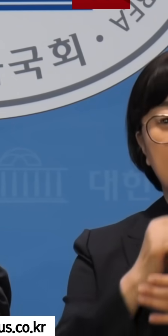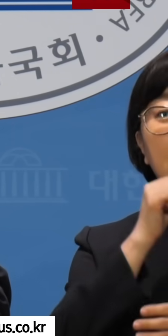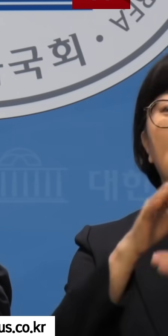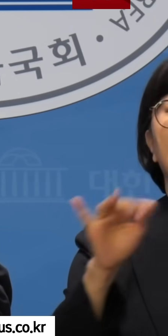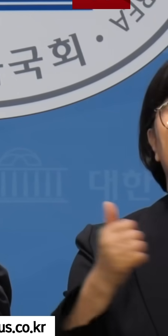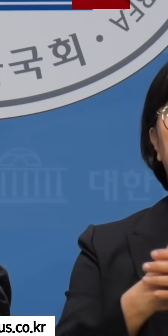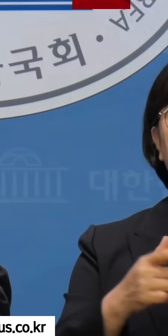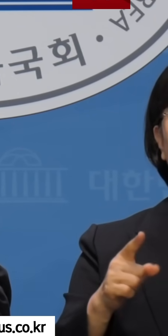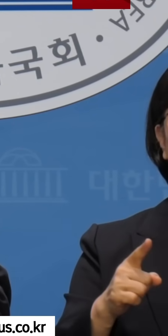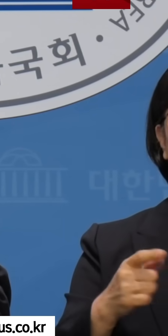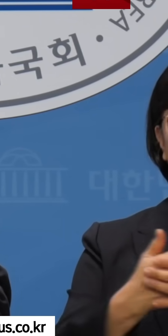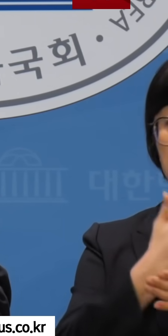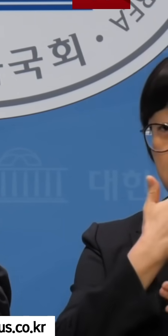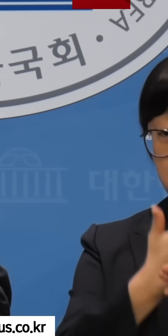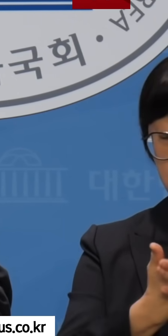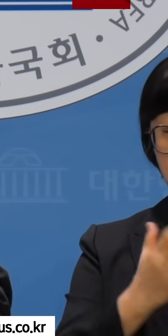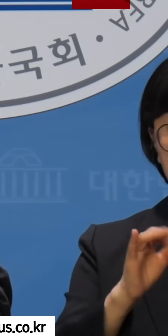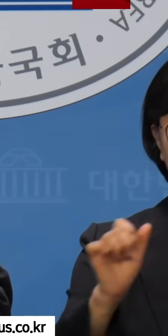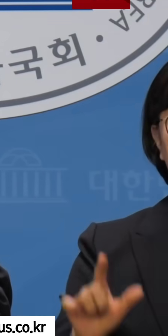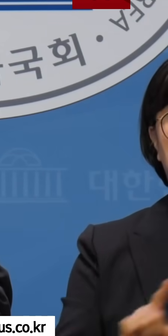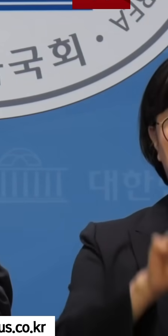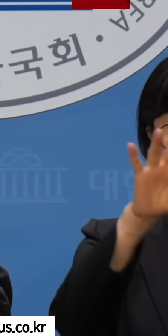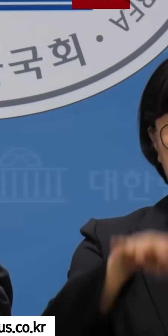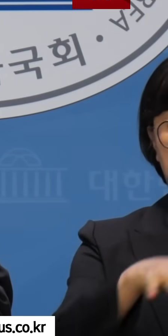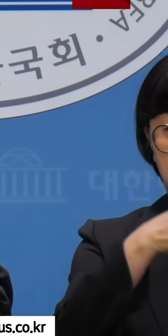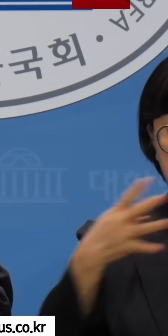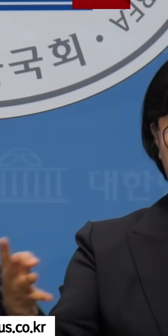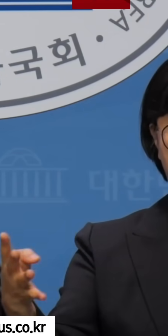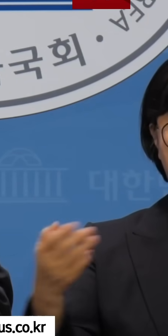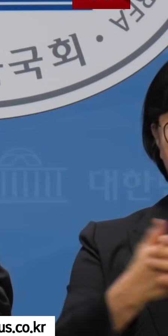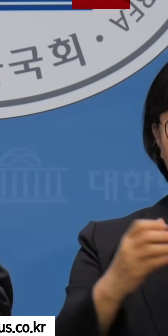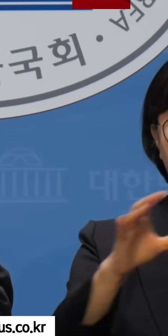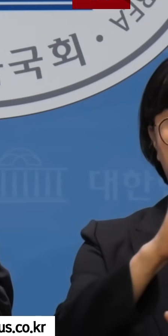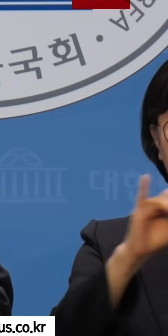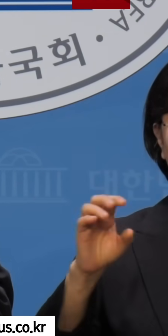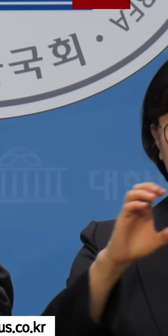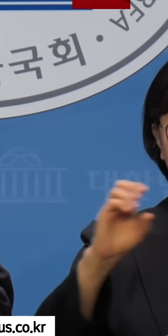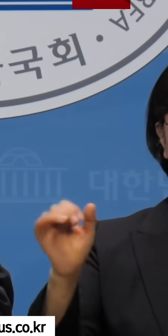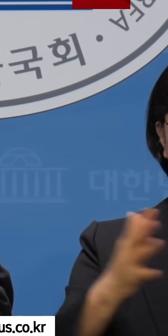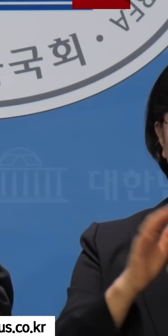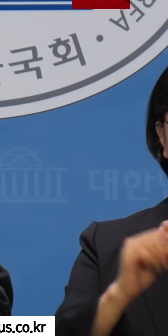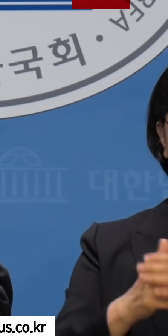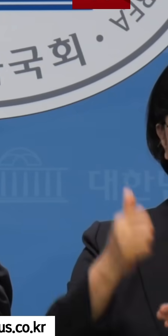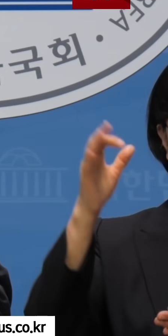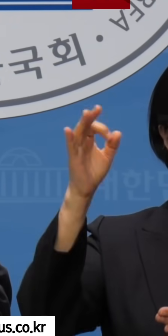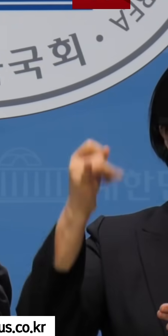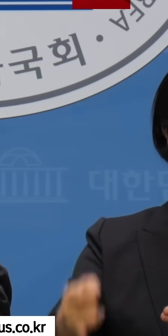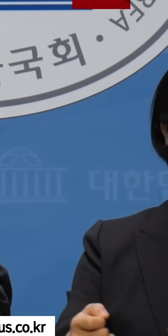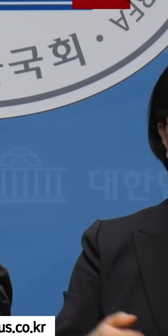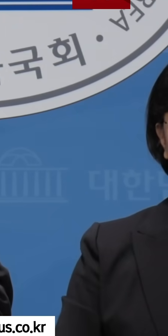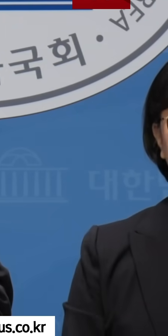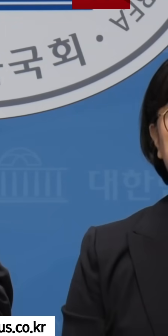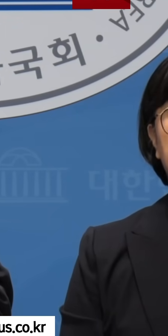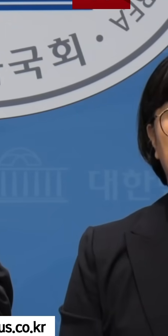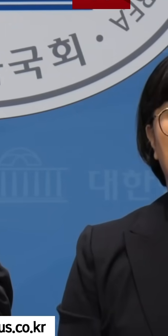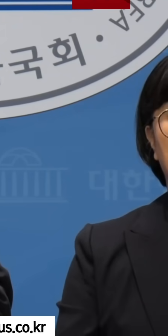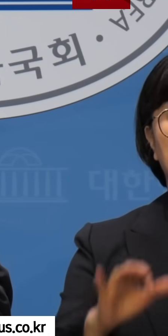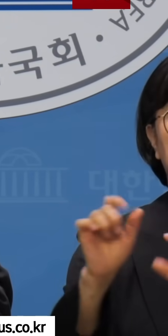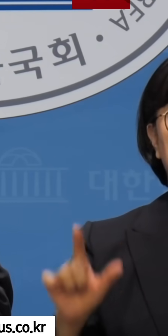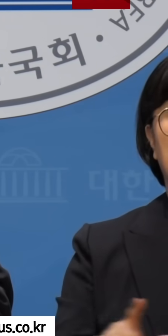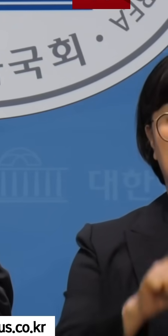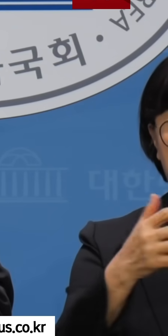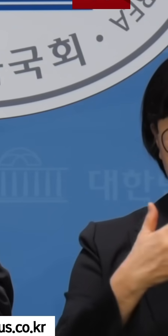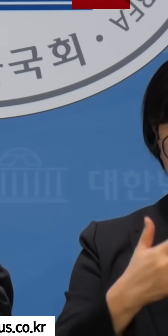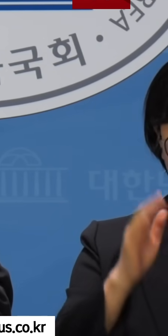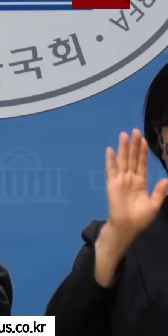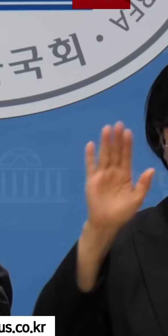격차 등 중요한 민생 지표는 모두 OECD에서 최저를 기록하고 있습니다. 민생도